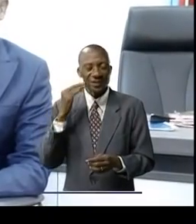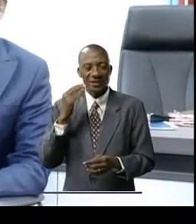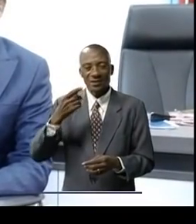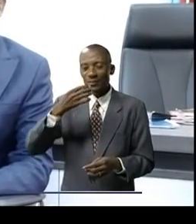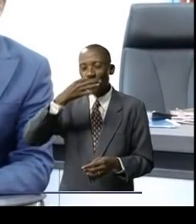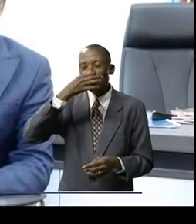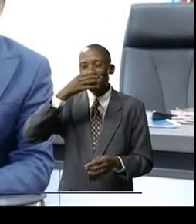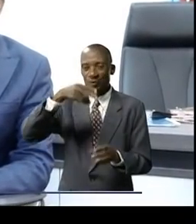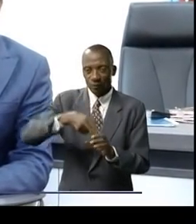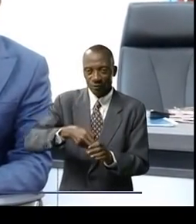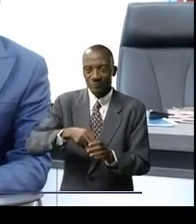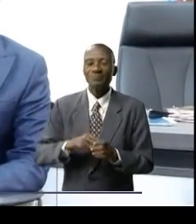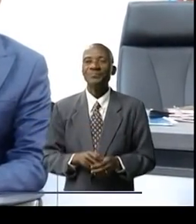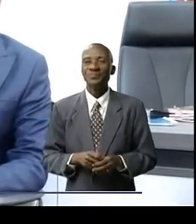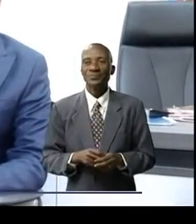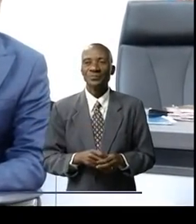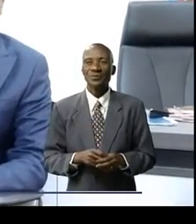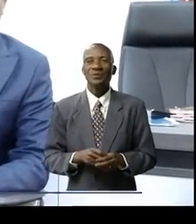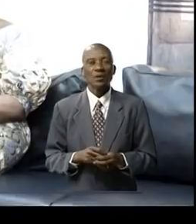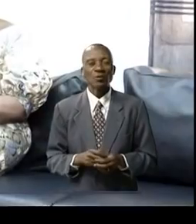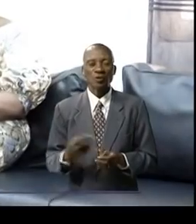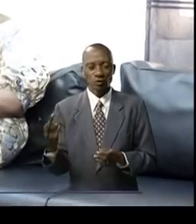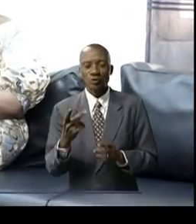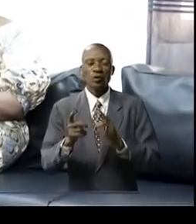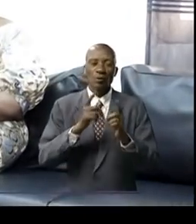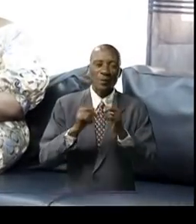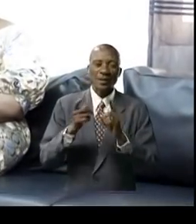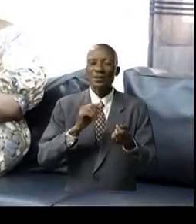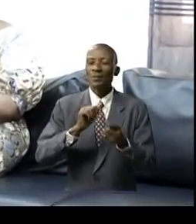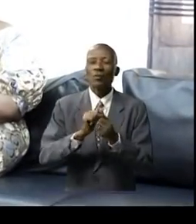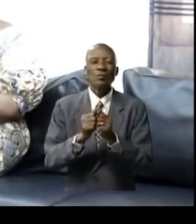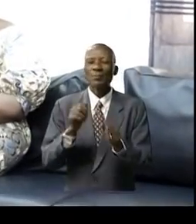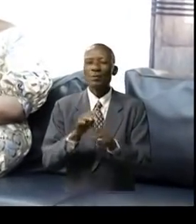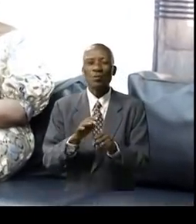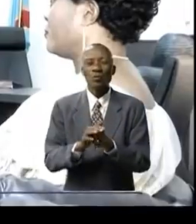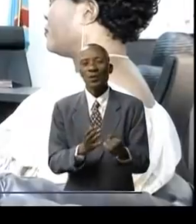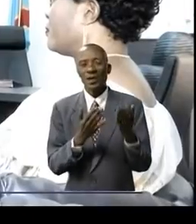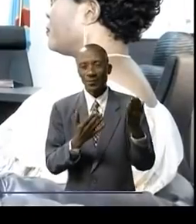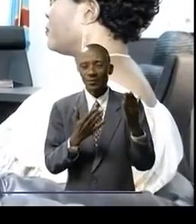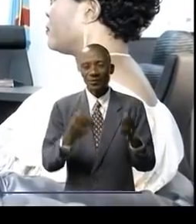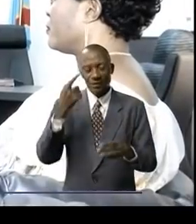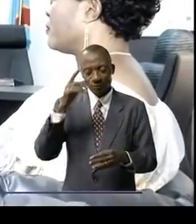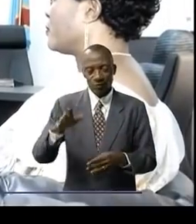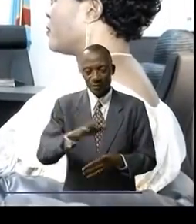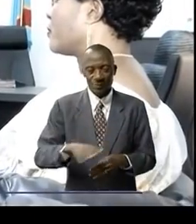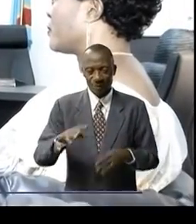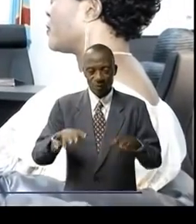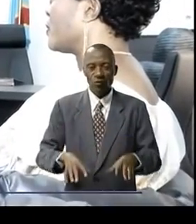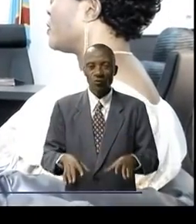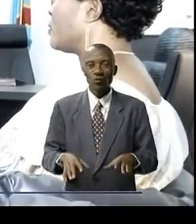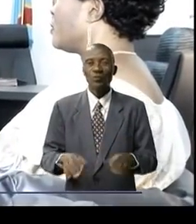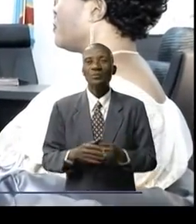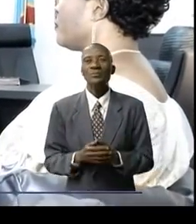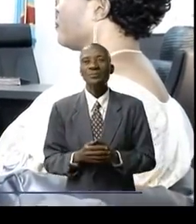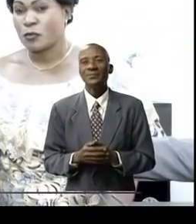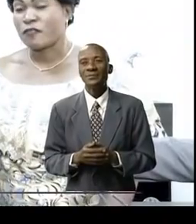Simba. Tous les contours de cet événement qui mettra le potentiel touristique de la République démocratique du Congo en valeur sont passés